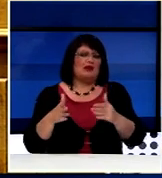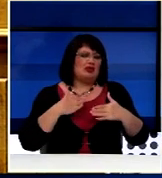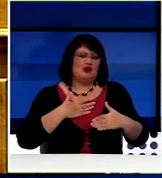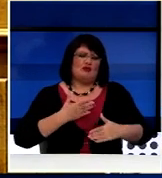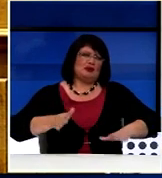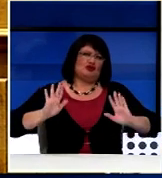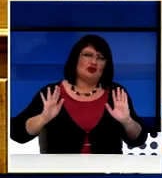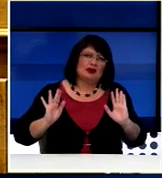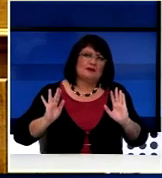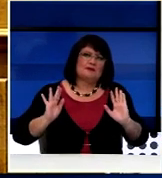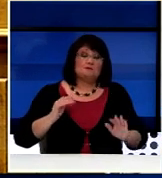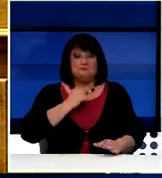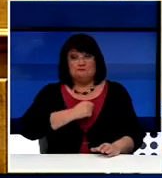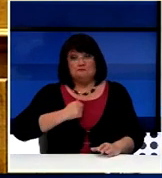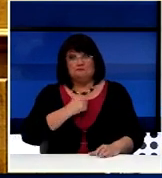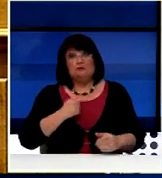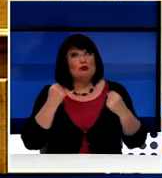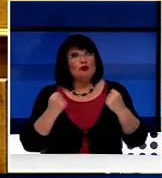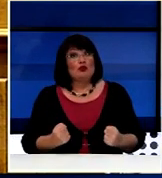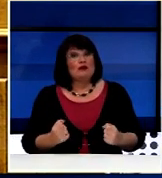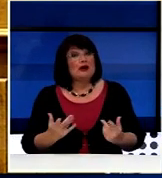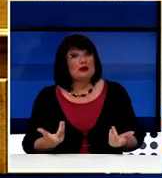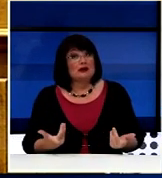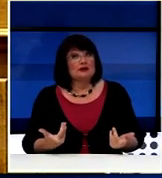Και το πιο τραγικό βέβαια δεν είναι μόνο